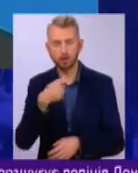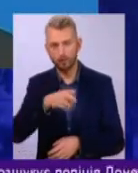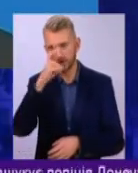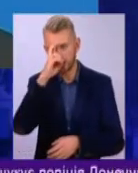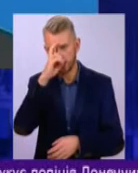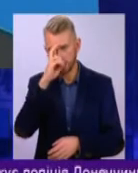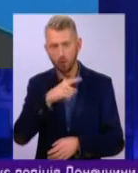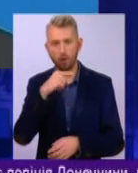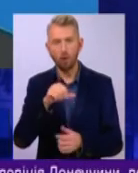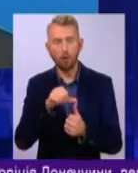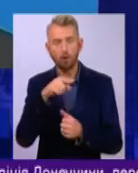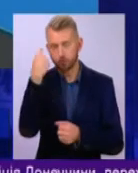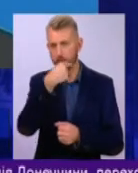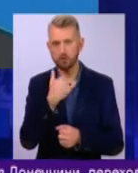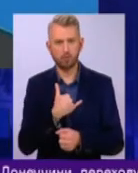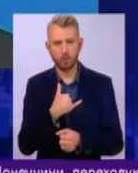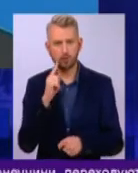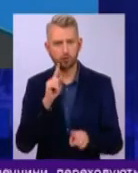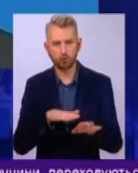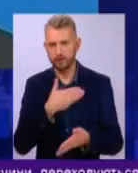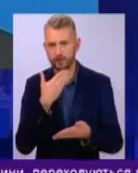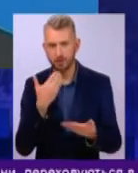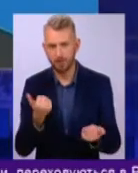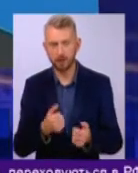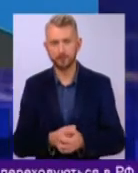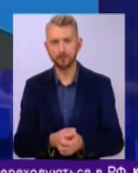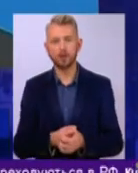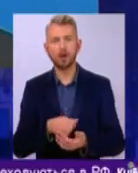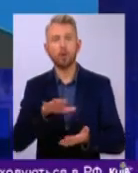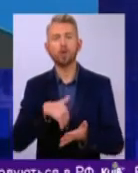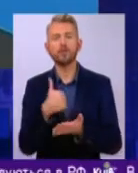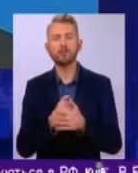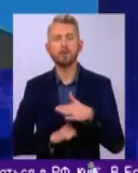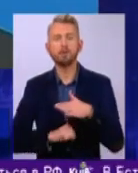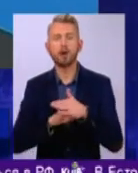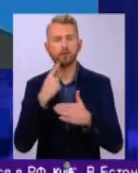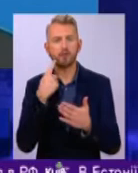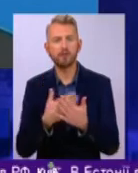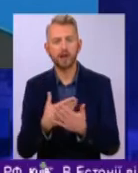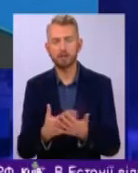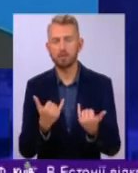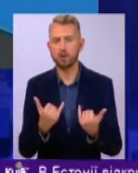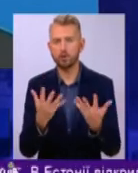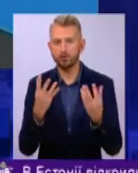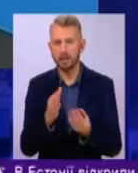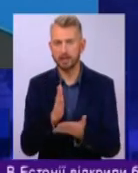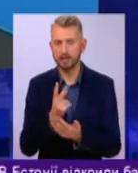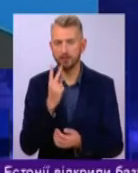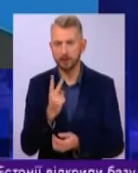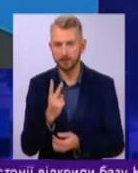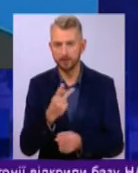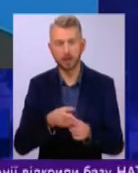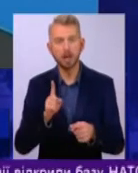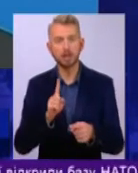Федерації, особисто в мене немає. Власне, головними базовими версіями на сьогоднішній день є дві.